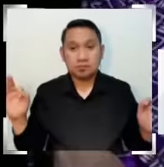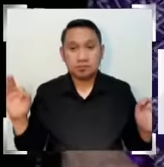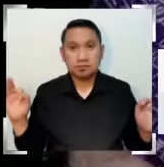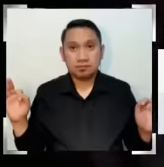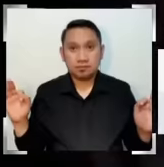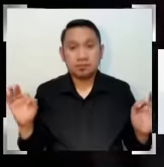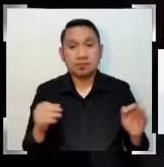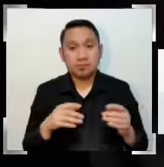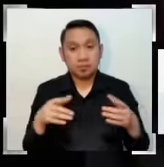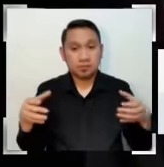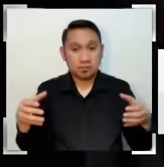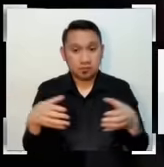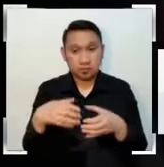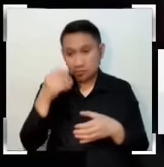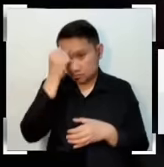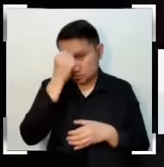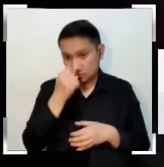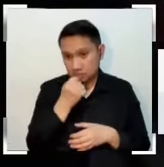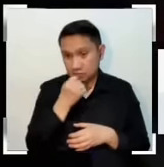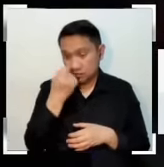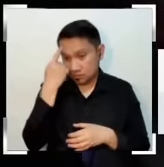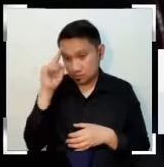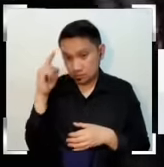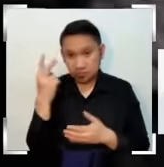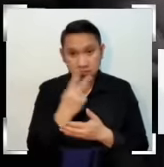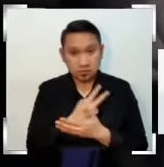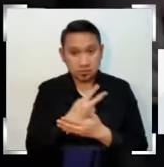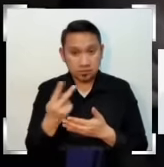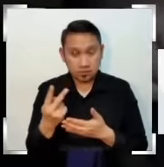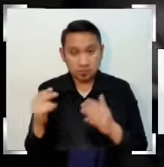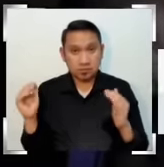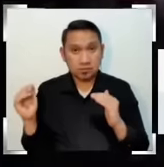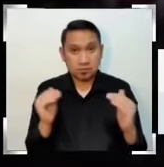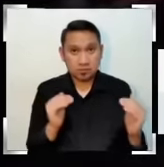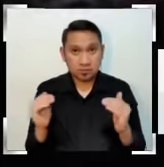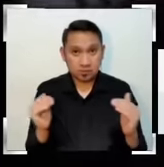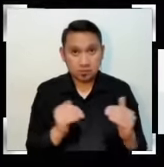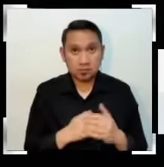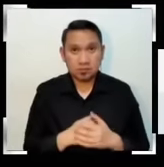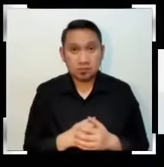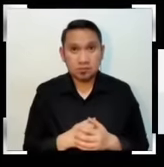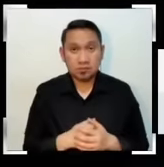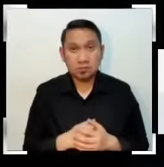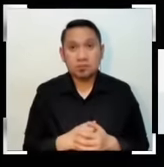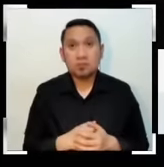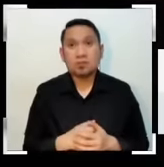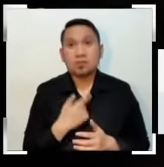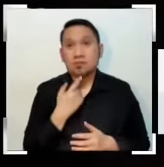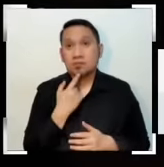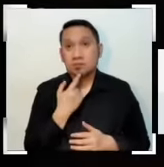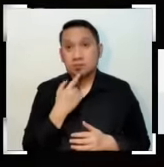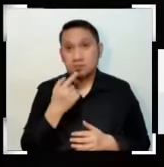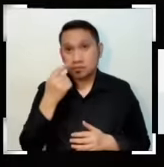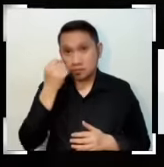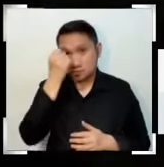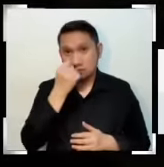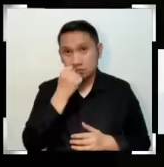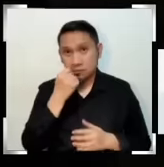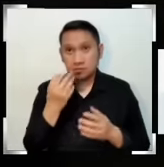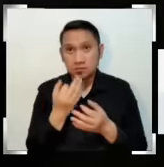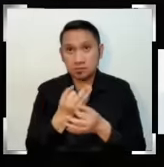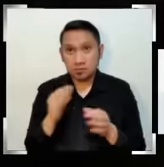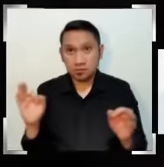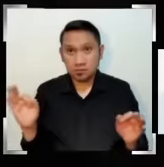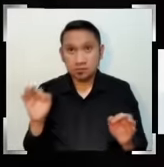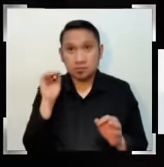gitna ng mahigit 2 linggo ng giyera nila at ng Israel. Ayon sa armed wing ng Hamas, pinakawala ng dalawa dahil sa